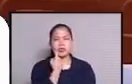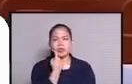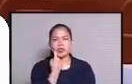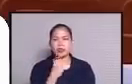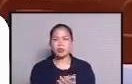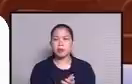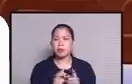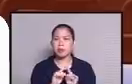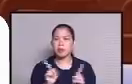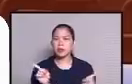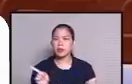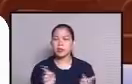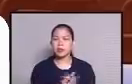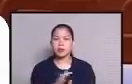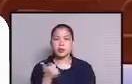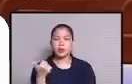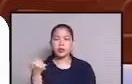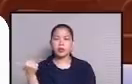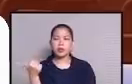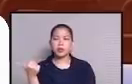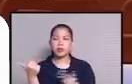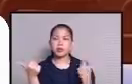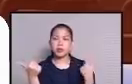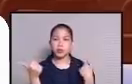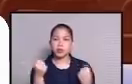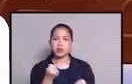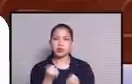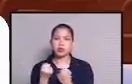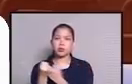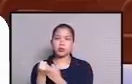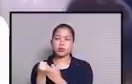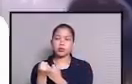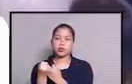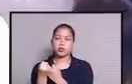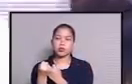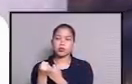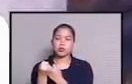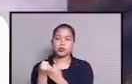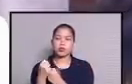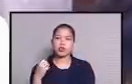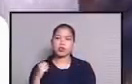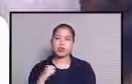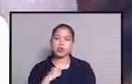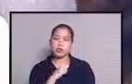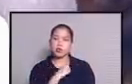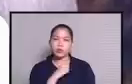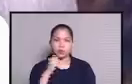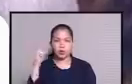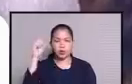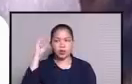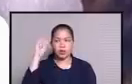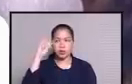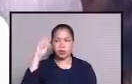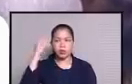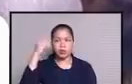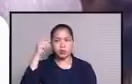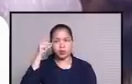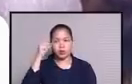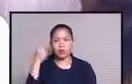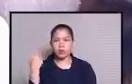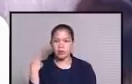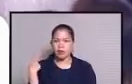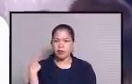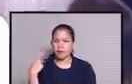Pero yung iba naman na mga taga-suporta ni Senator-elect Bongo, present din naman dito. Nakita natin